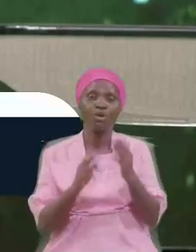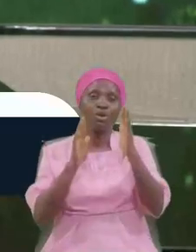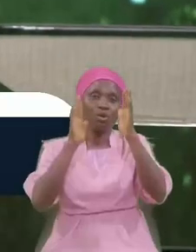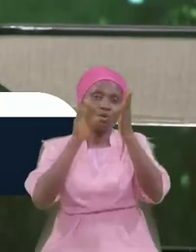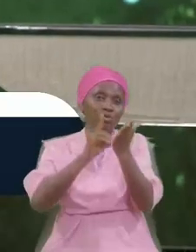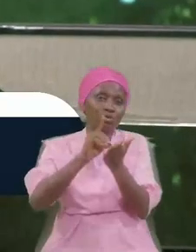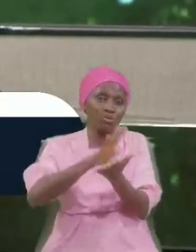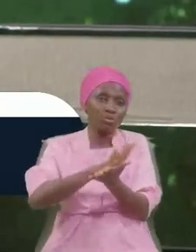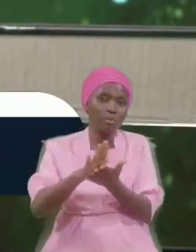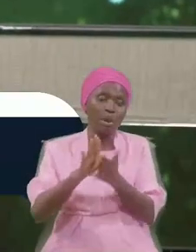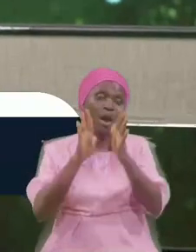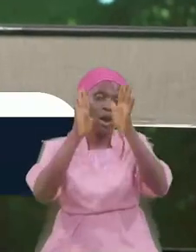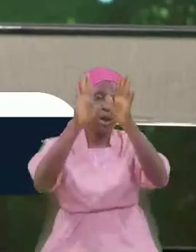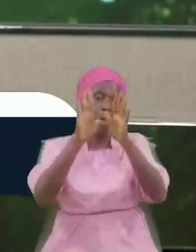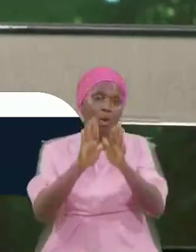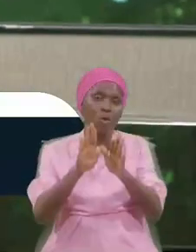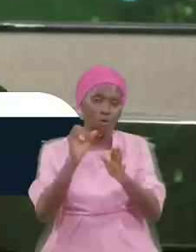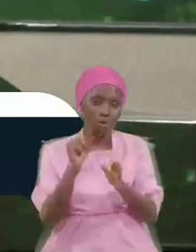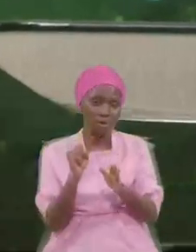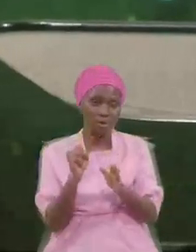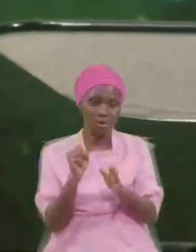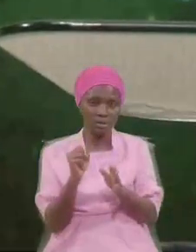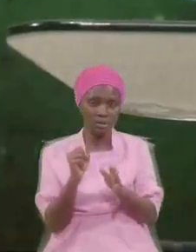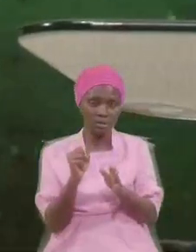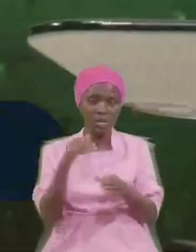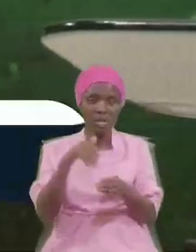prodiges transcendants.